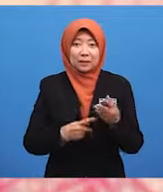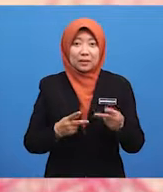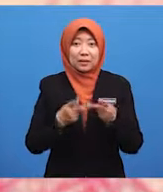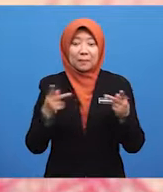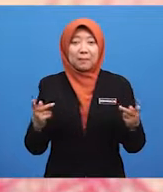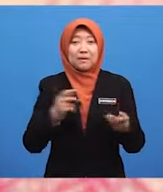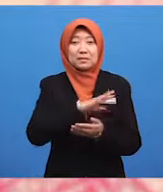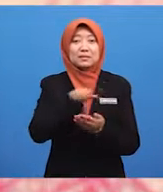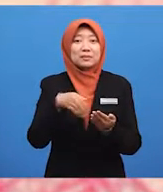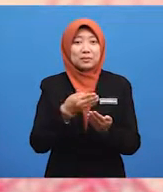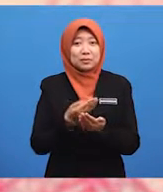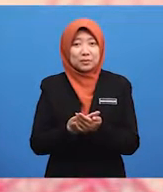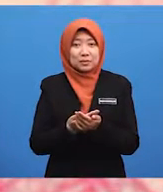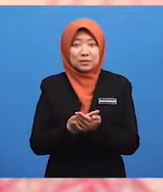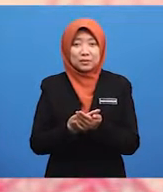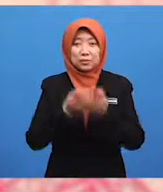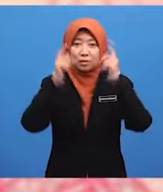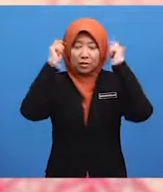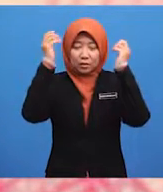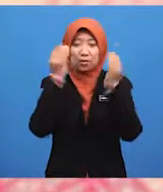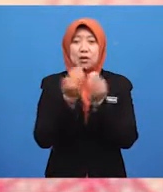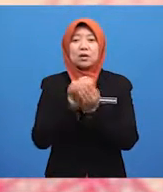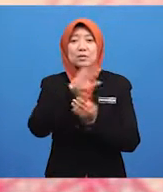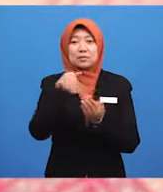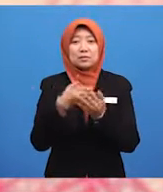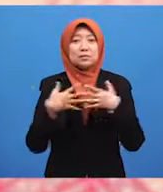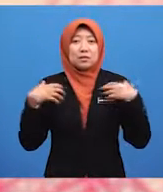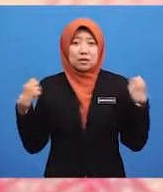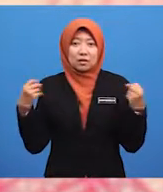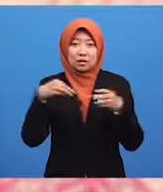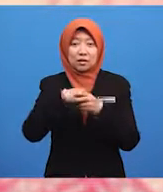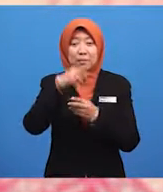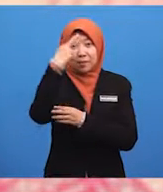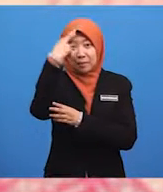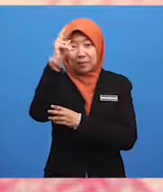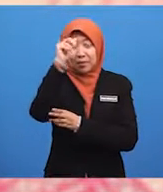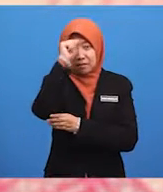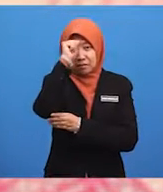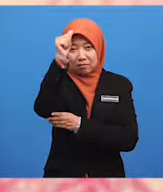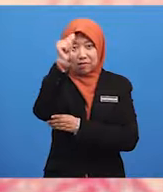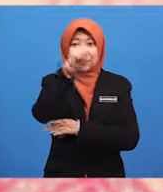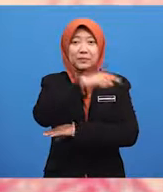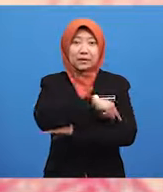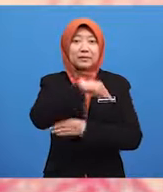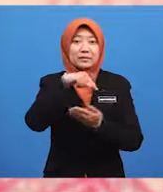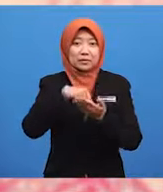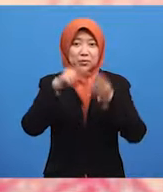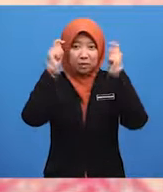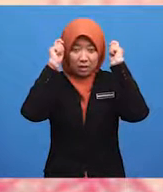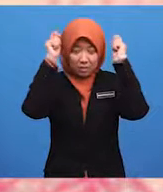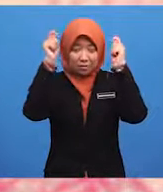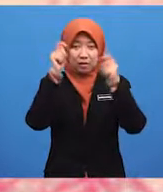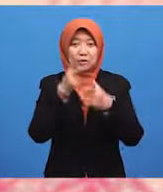semua? Ustazah doakan semuanya sehat dan di dalam rahmat Allah. Pada hari ini, Ustazah akan